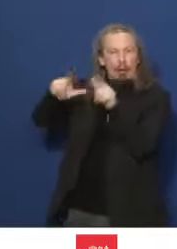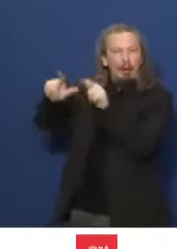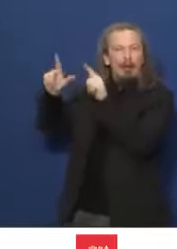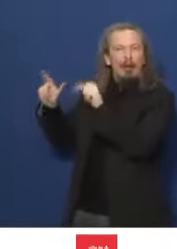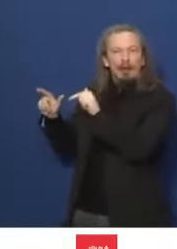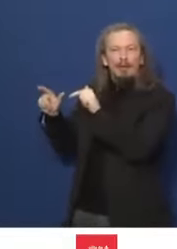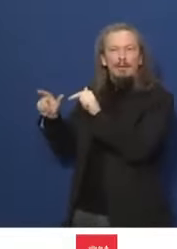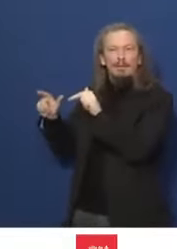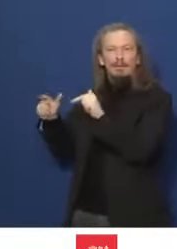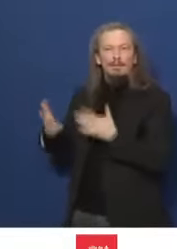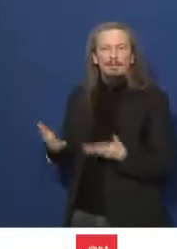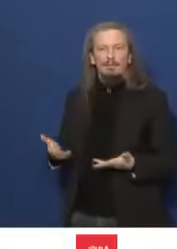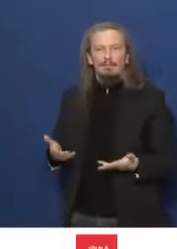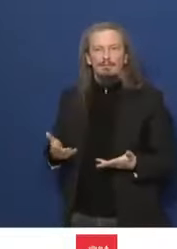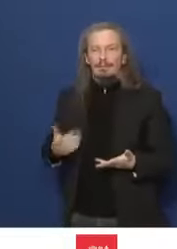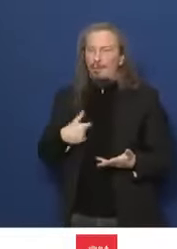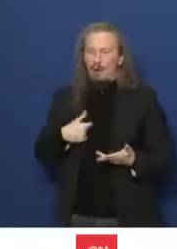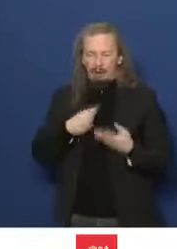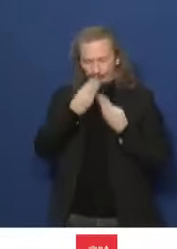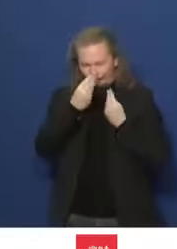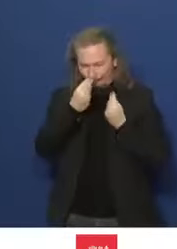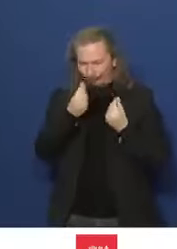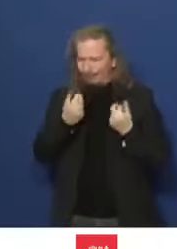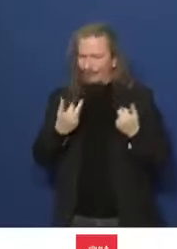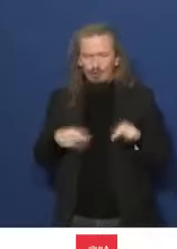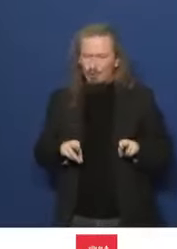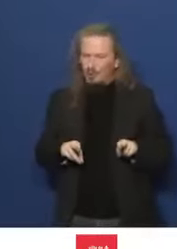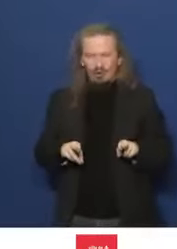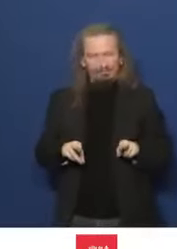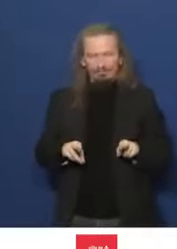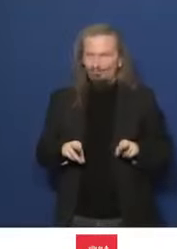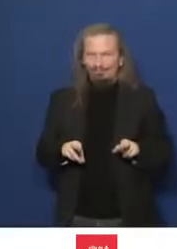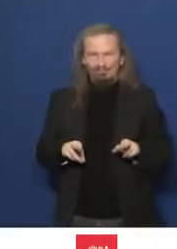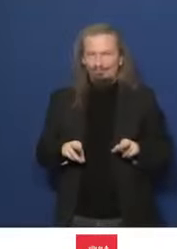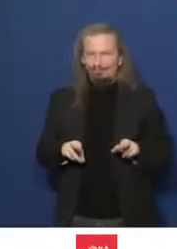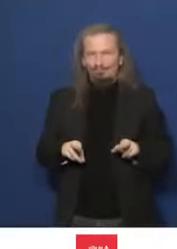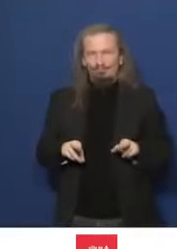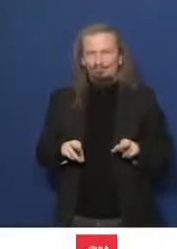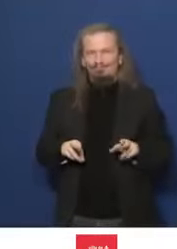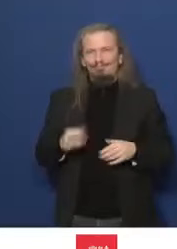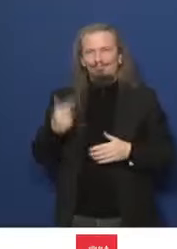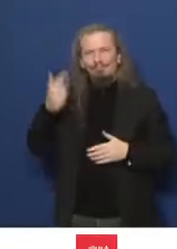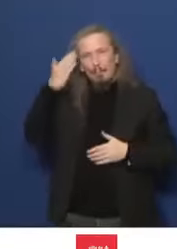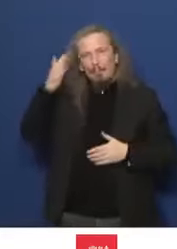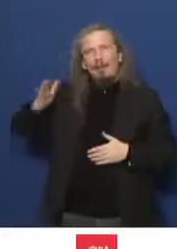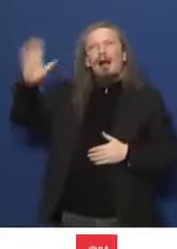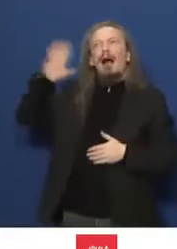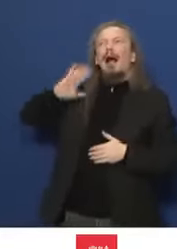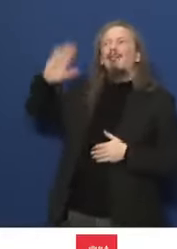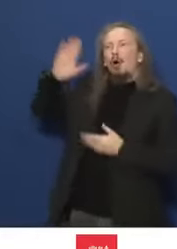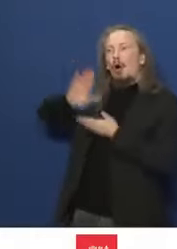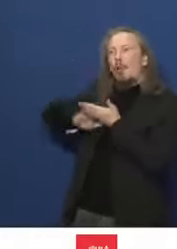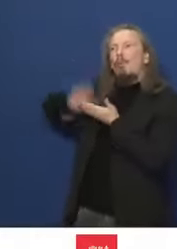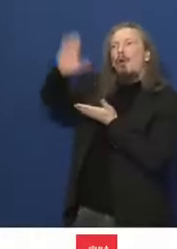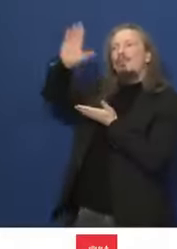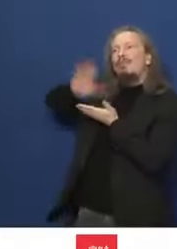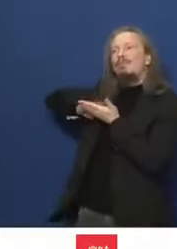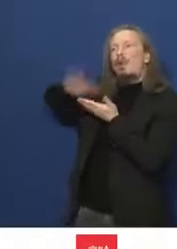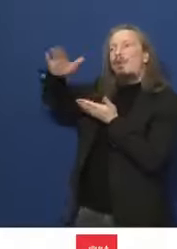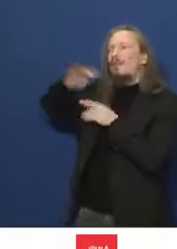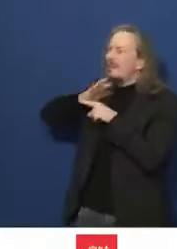Et je suis persuadé que si les engagements qui avaient été pris sur le Faubourg des